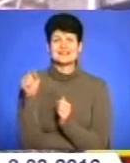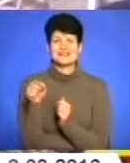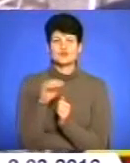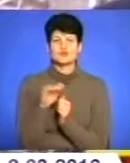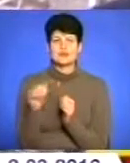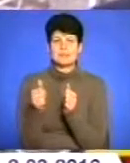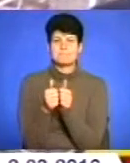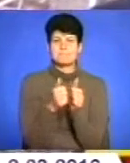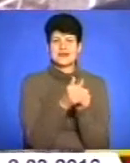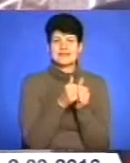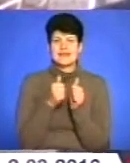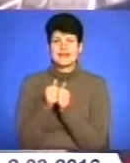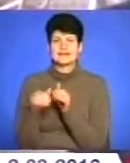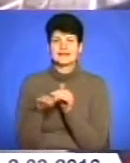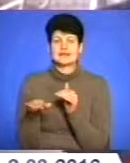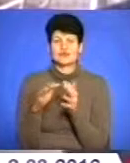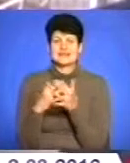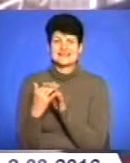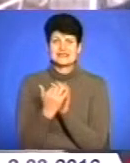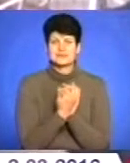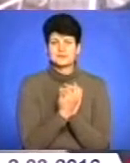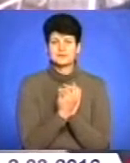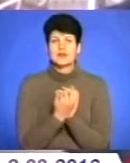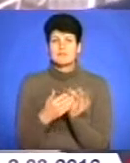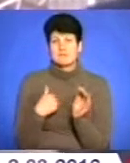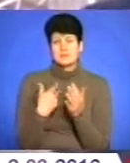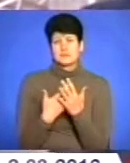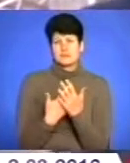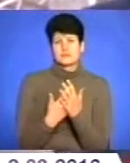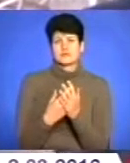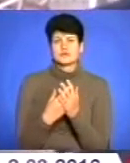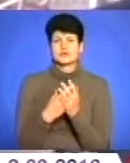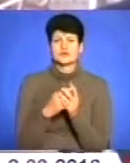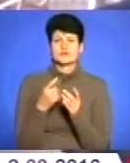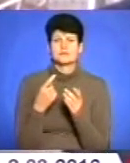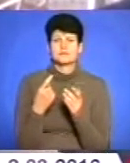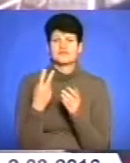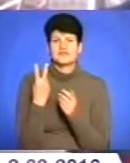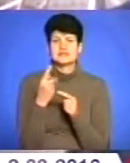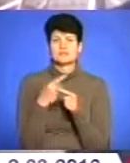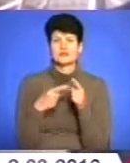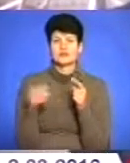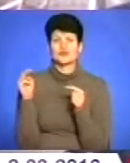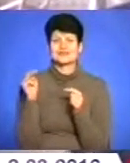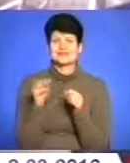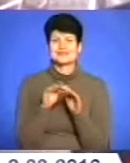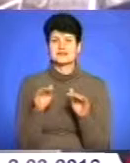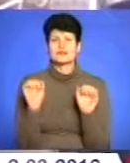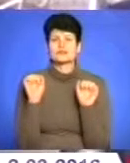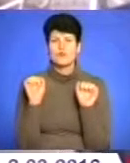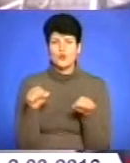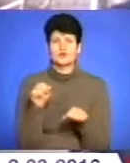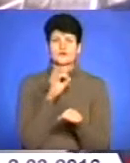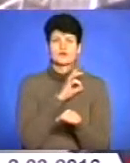дітей прилеглих територій, прилеглих сіл. Тобто ми орієнтуємося на те, що найменше 2500 дітей зможуть